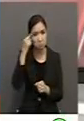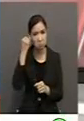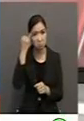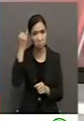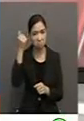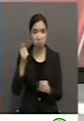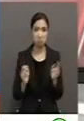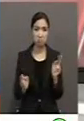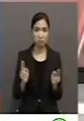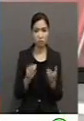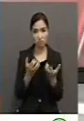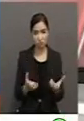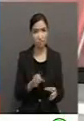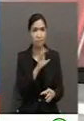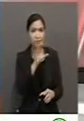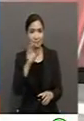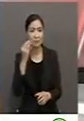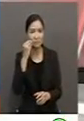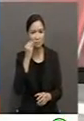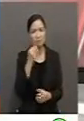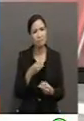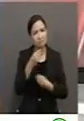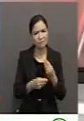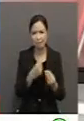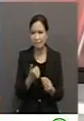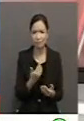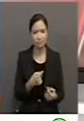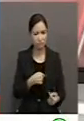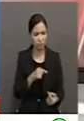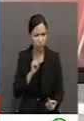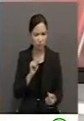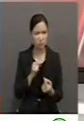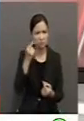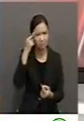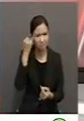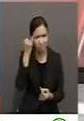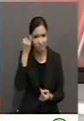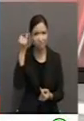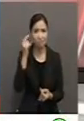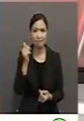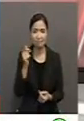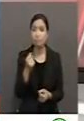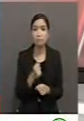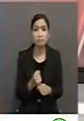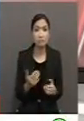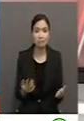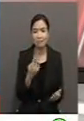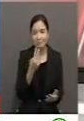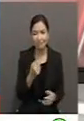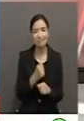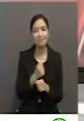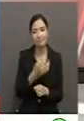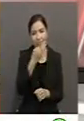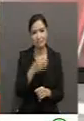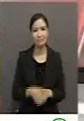นต์บ้างกลายเป็นของตกแต่งบ้านที่ขายดิบขายดีถูกใจคนซื้อแหมไอเดียเจ๋งขนาดนี้เดี๋ยวเราไปดูค่ะว่าเขาทำอย่างไรบ้างในพิกัดทำกิน